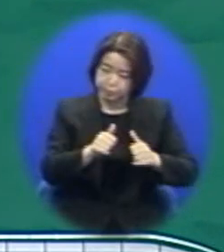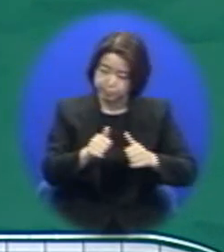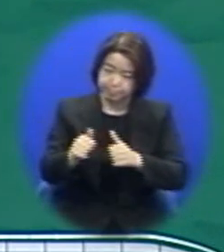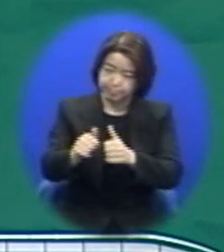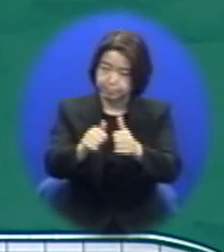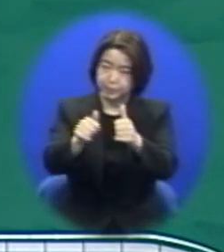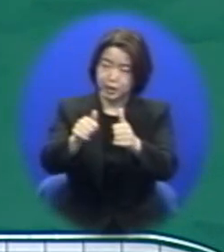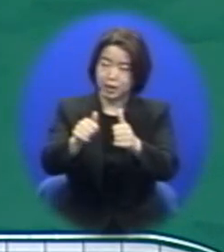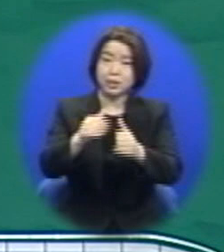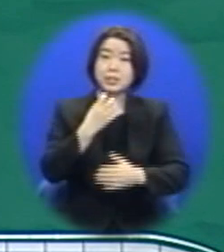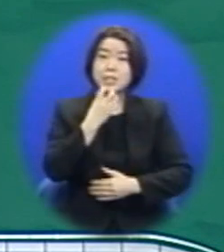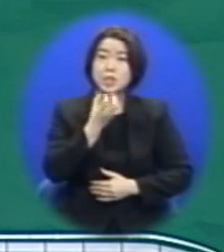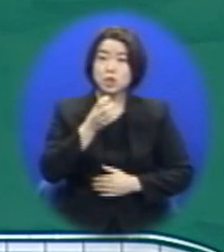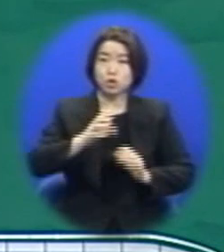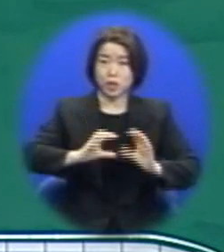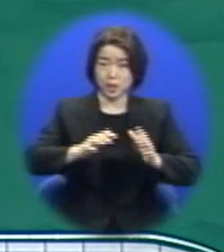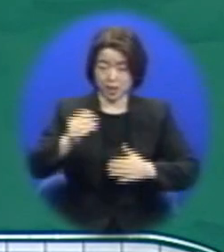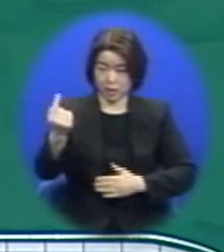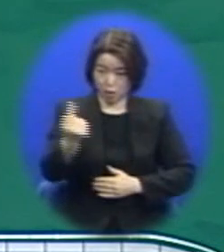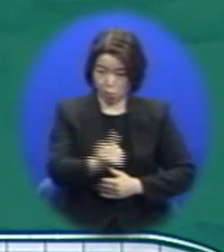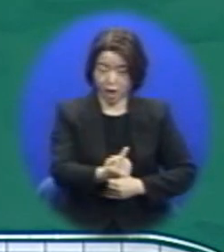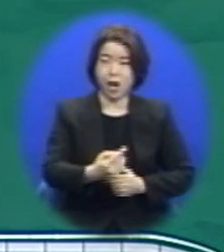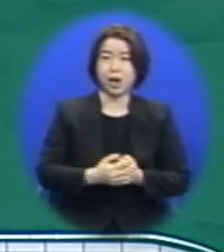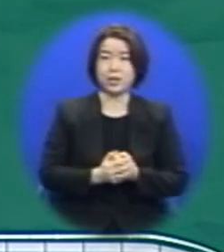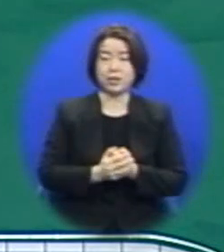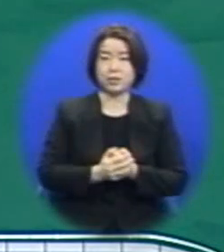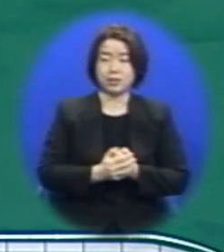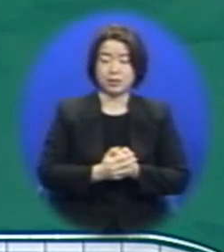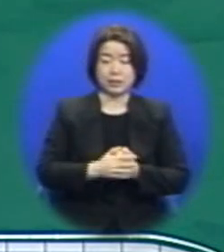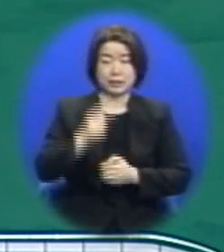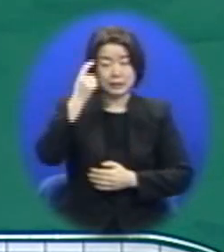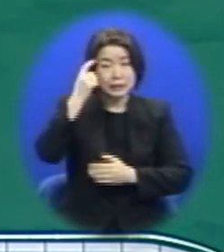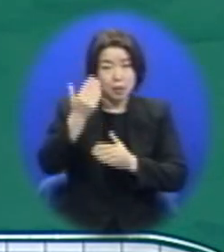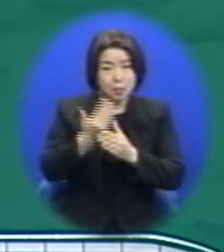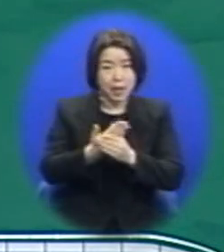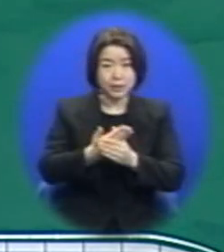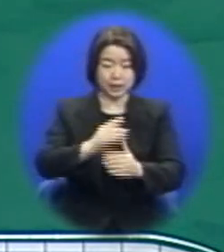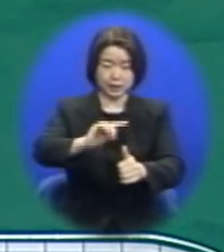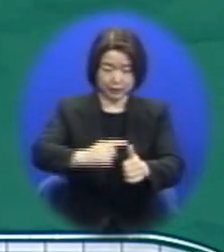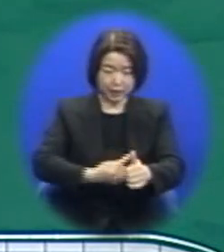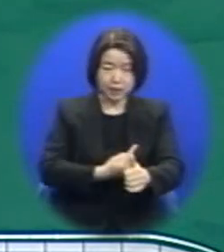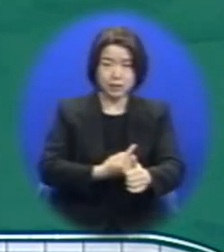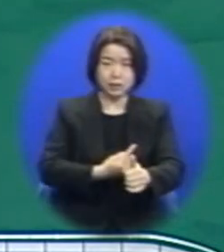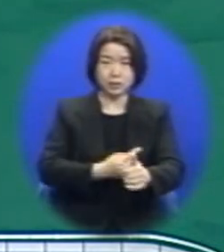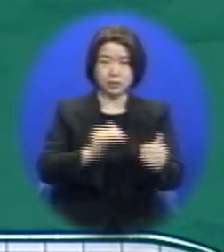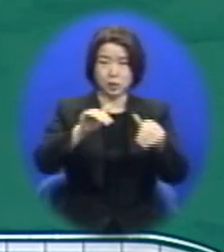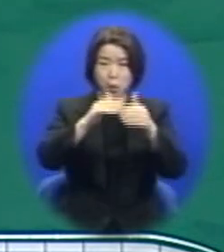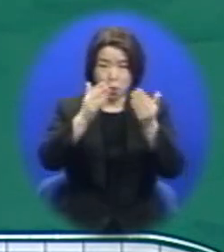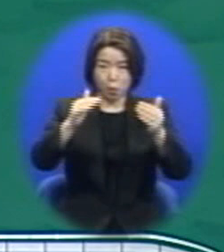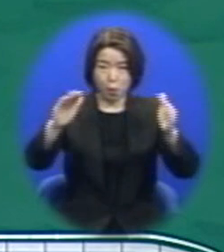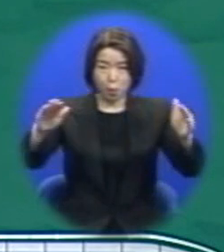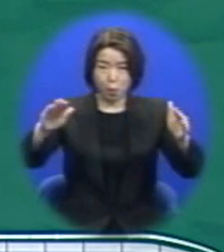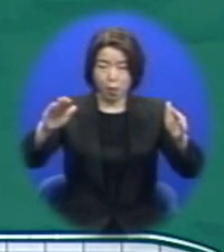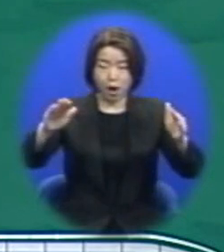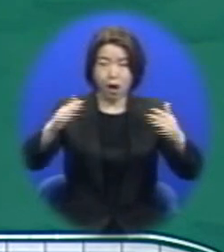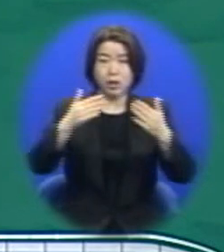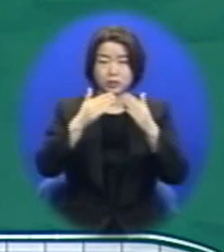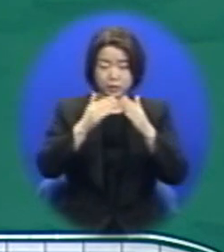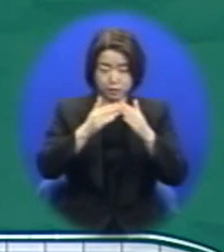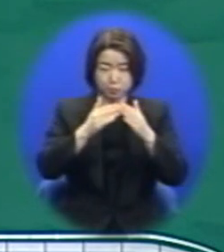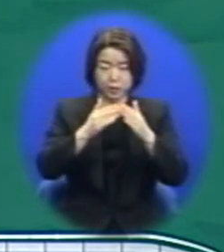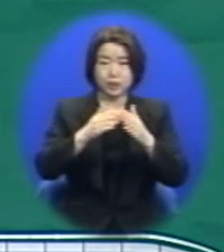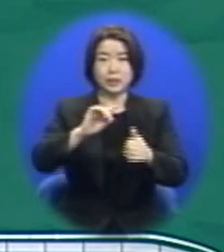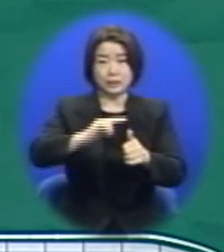오다가 유대까지 오게 됩니다. 그래서 그들은 당연히 유대 왕궁에 메시아가 나셨을 것이라고 생각하고